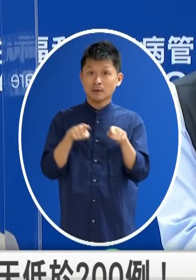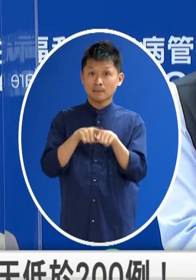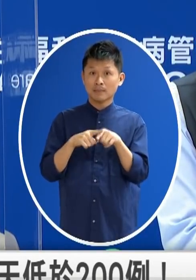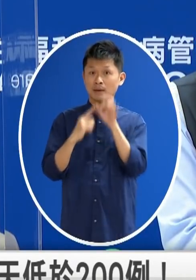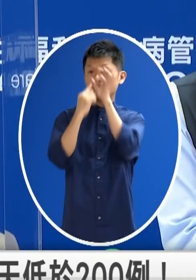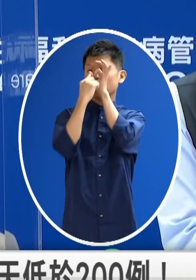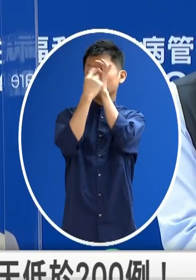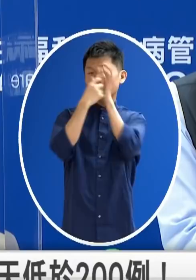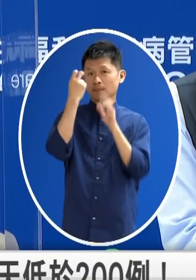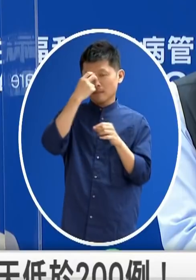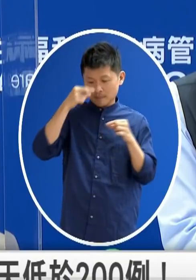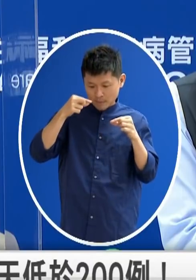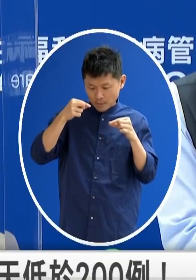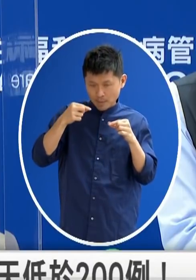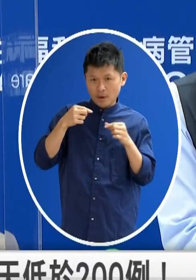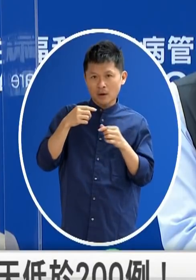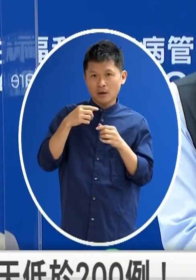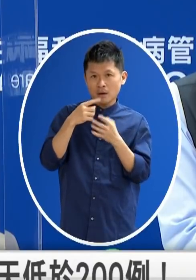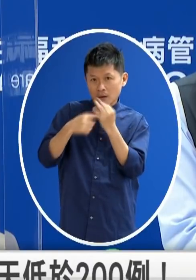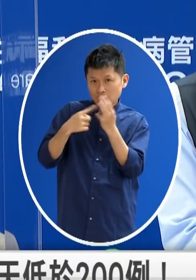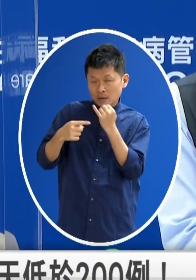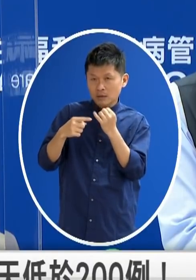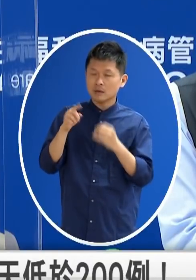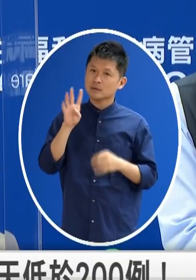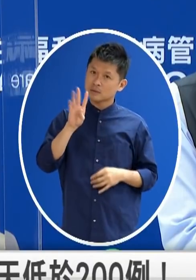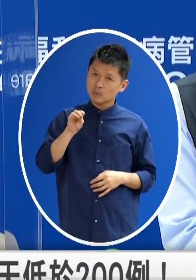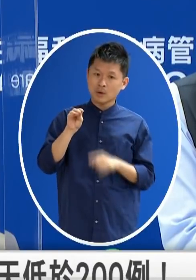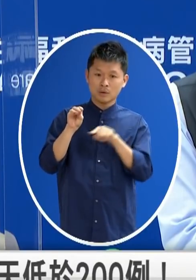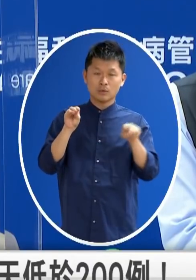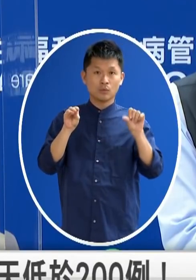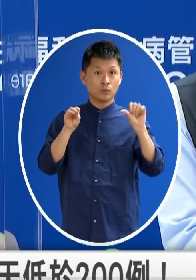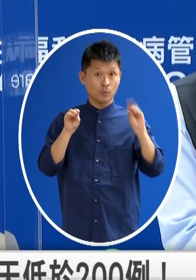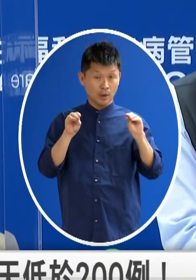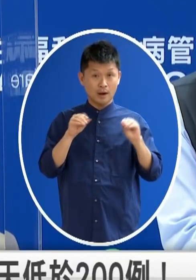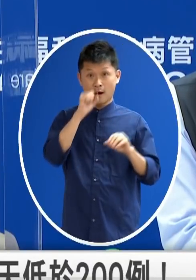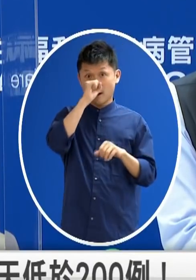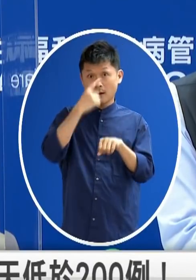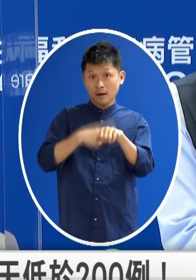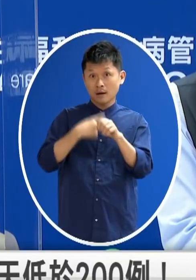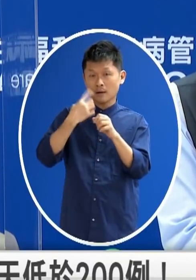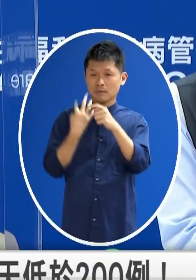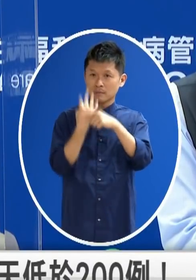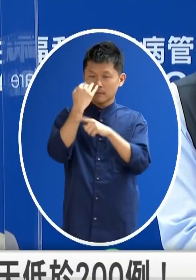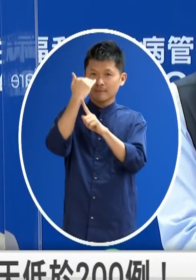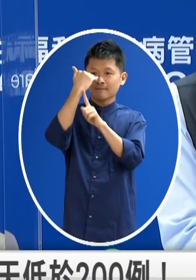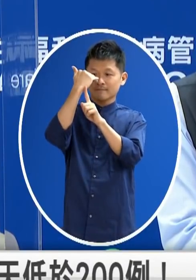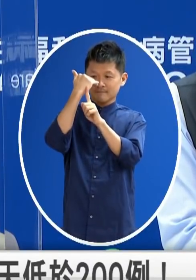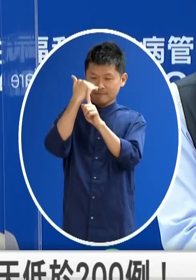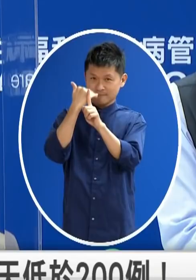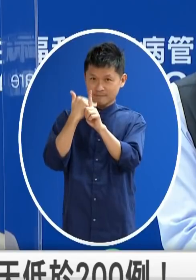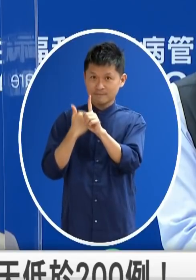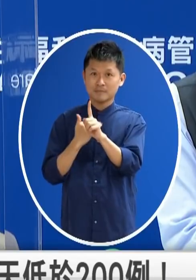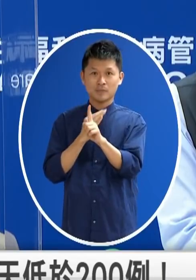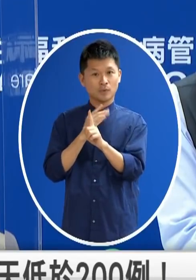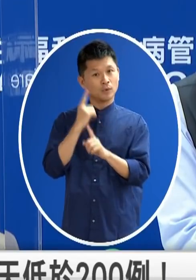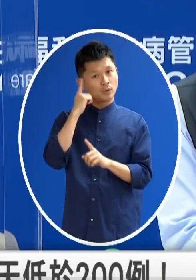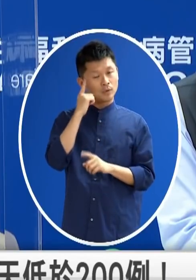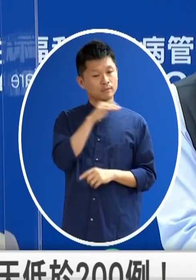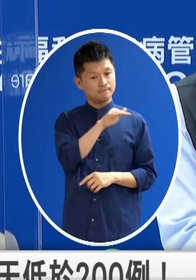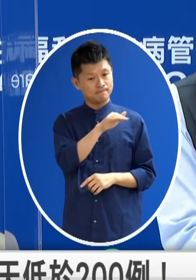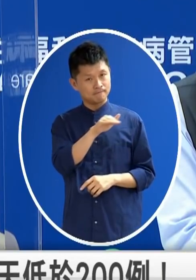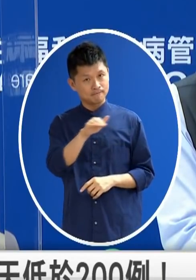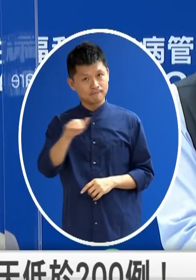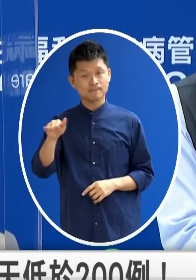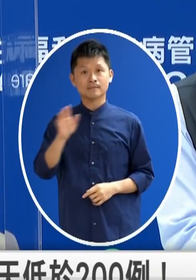检的量哈，大概都有4万到5万，那阳性率也在往下降。好，这样的一个情况看起来可以说平